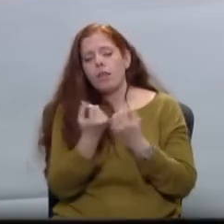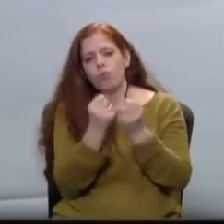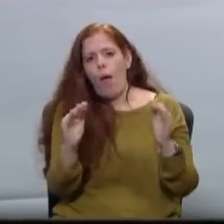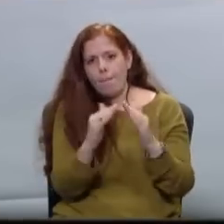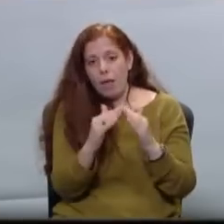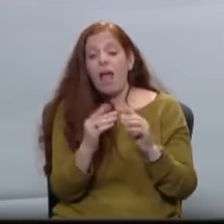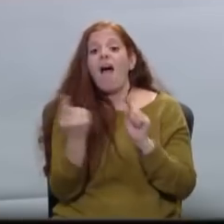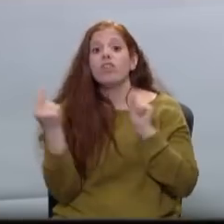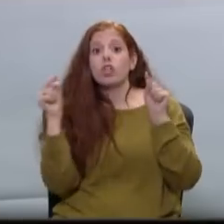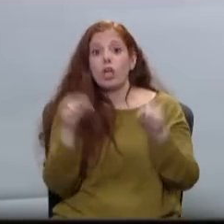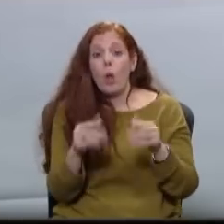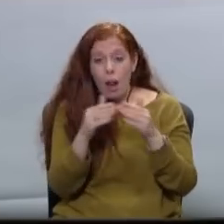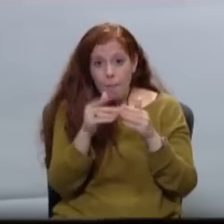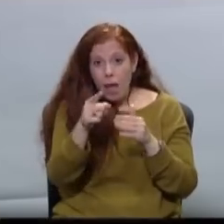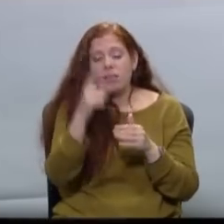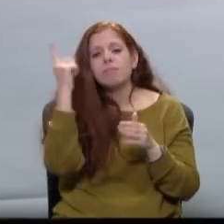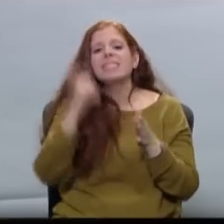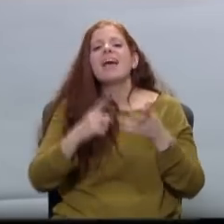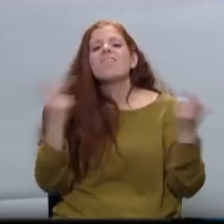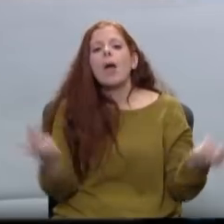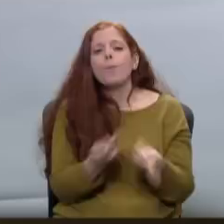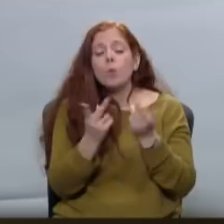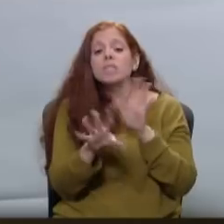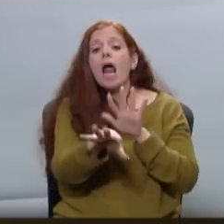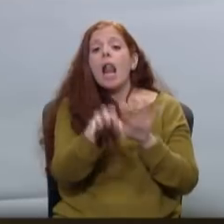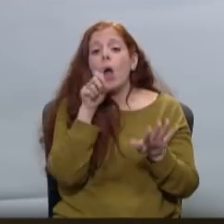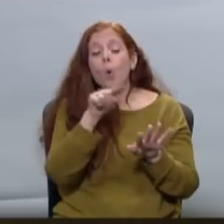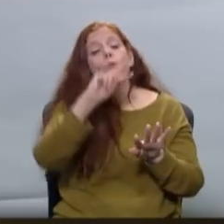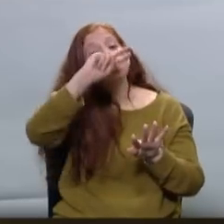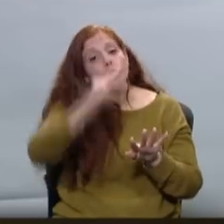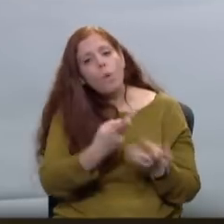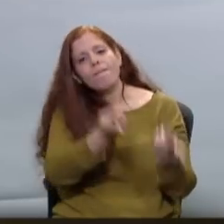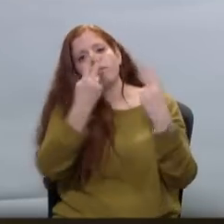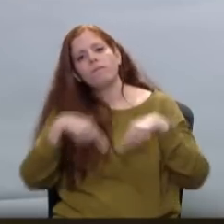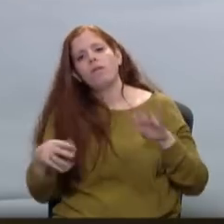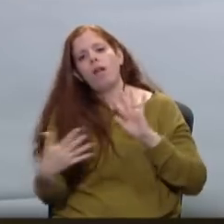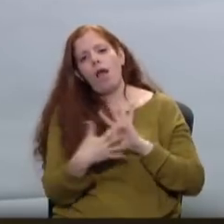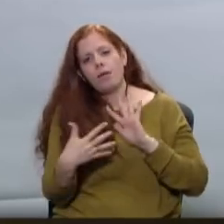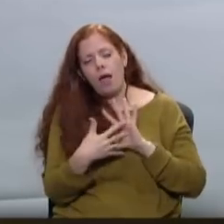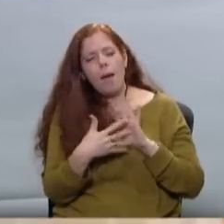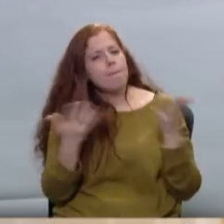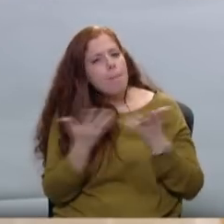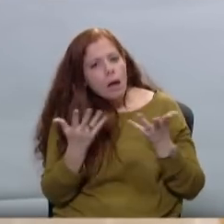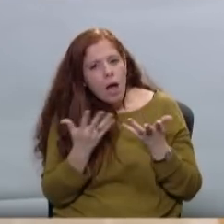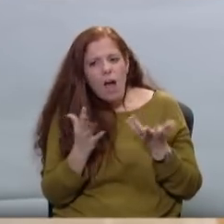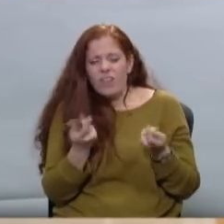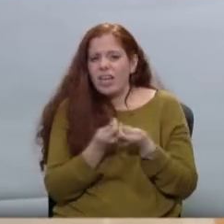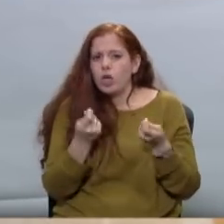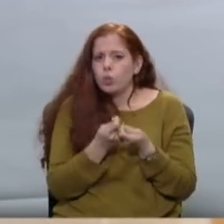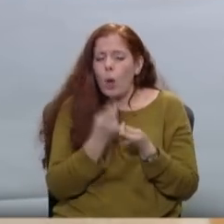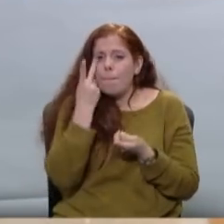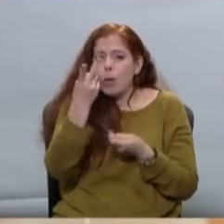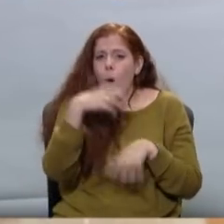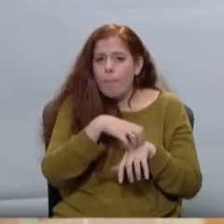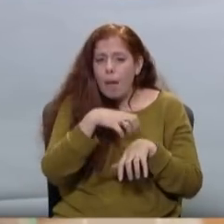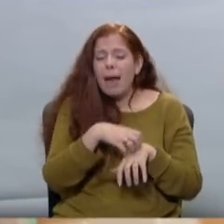לביתו של גליק ובידם צו חיפוש, ולקחו אותו שוב לחקירה. מה קרה ואיך קשור ביקור בהר הבית לצו